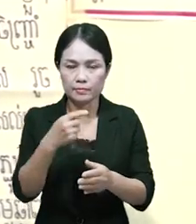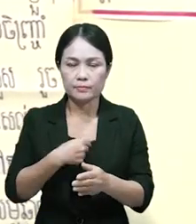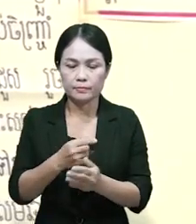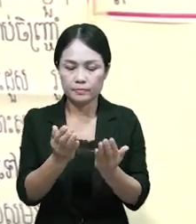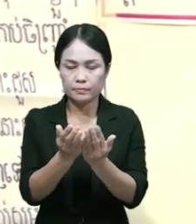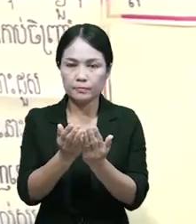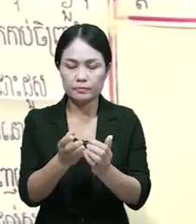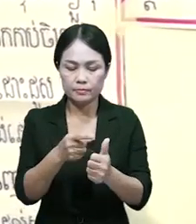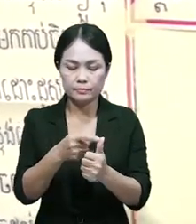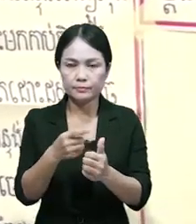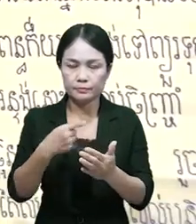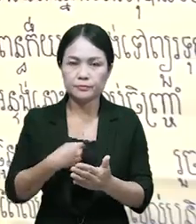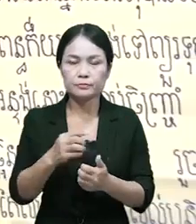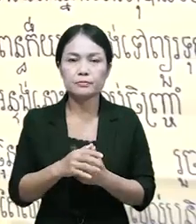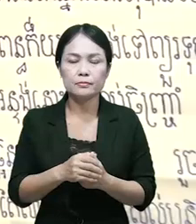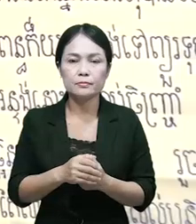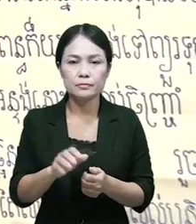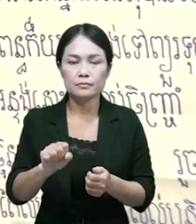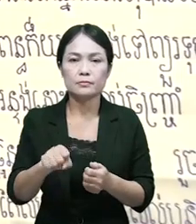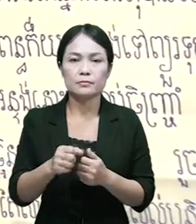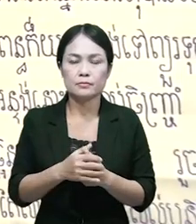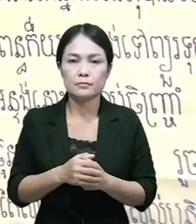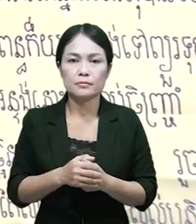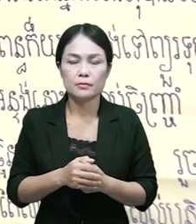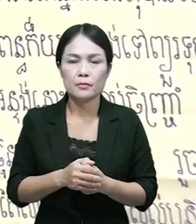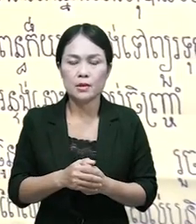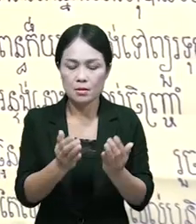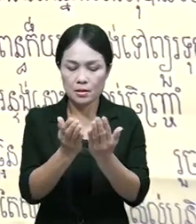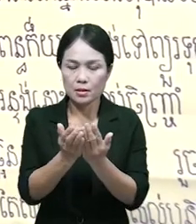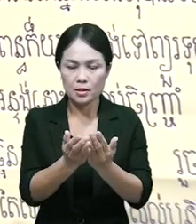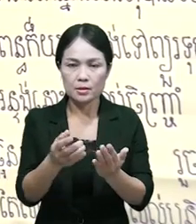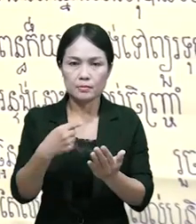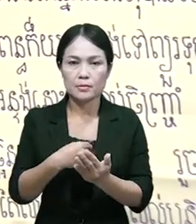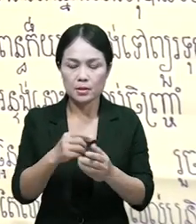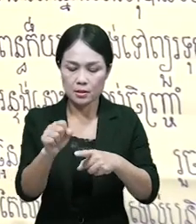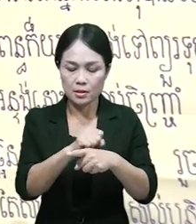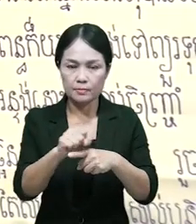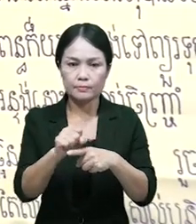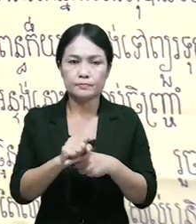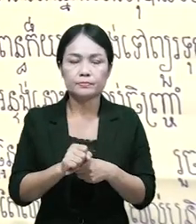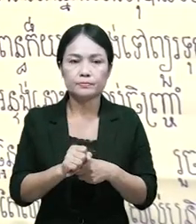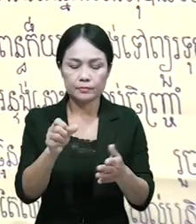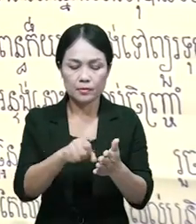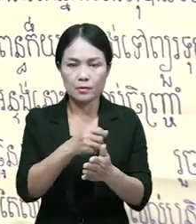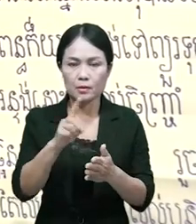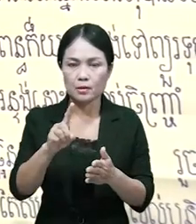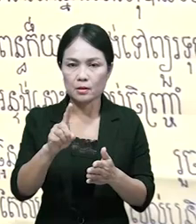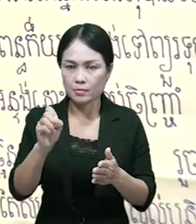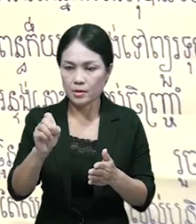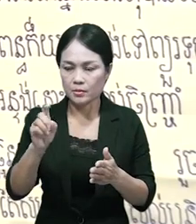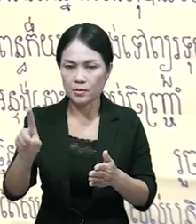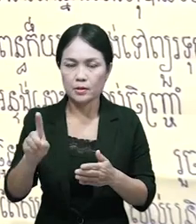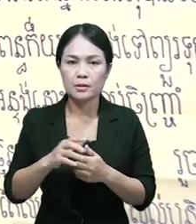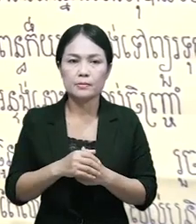សំអានមុនអ្នកគ្រូតើកូនចាចាប់ផ្ដើមអានជាមួយអ្នកគ្រូកូនលំហាត់ទំព័រទី101